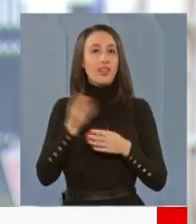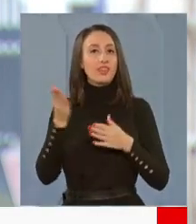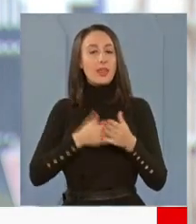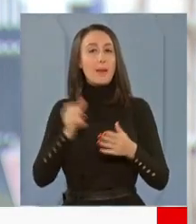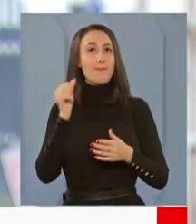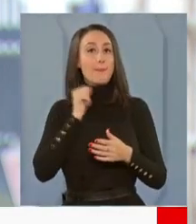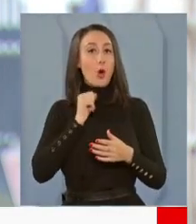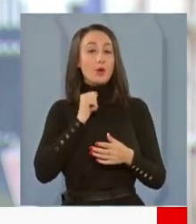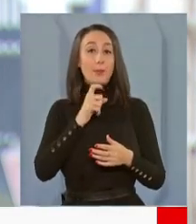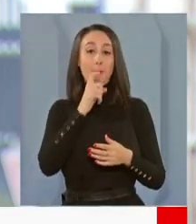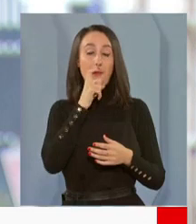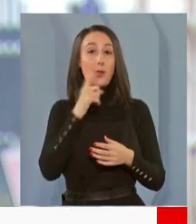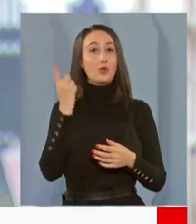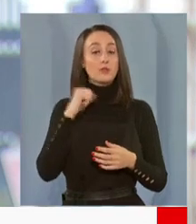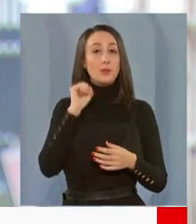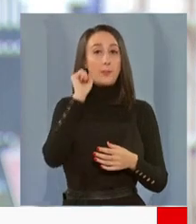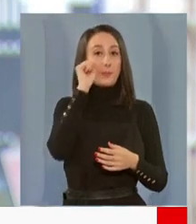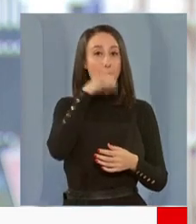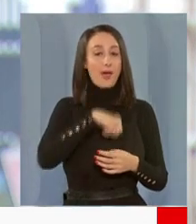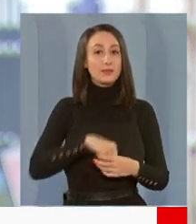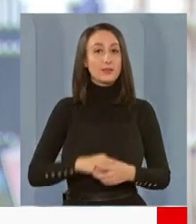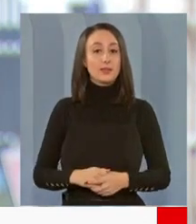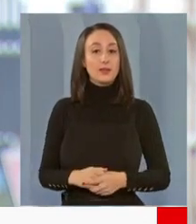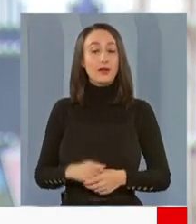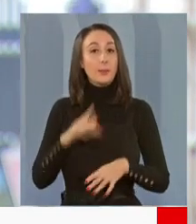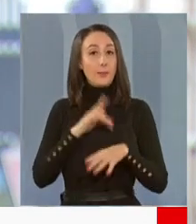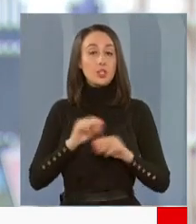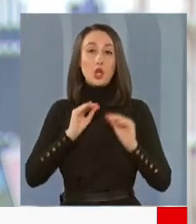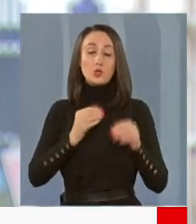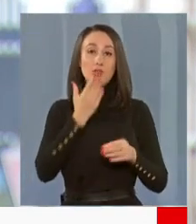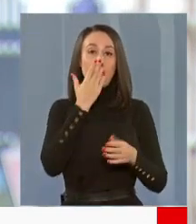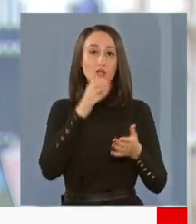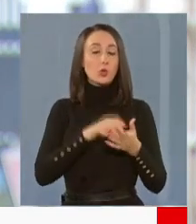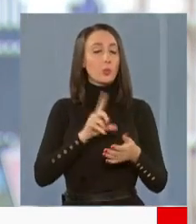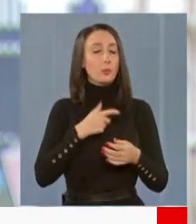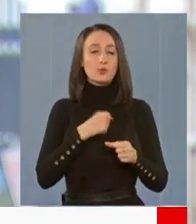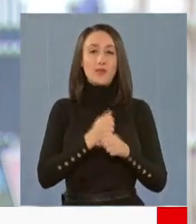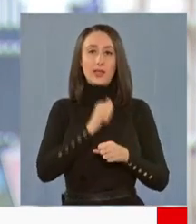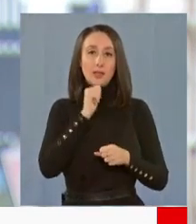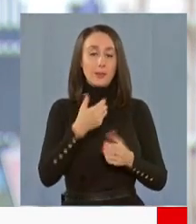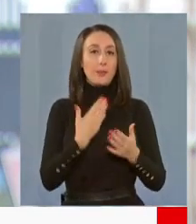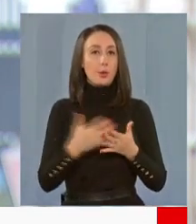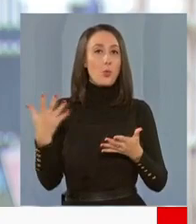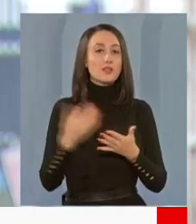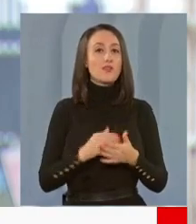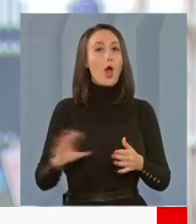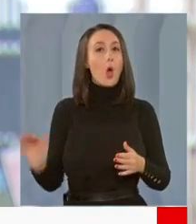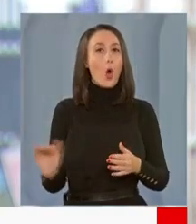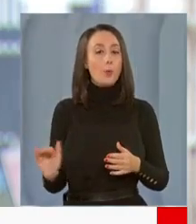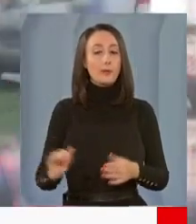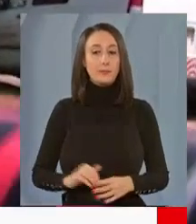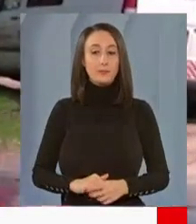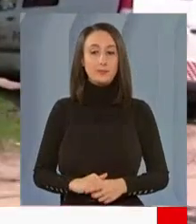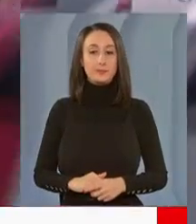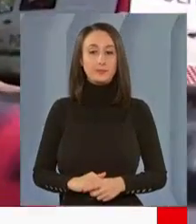tăierea porcului bărbatul s ar fi aflat sub influența alcoolului medicii Ajunși la fața locului nu am mai putut face nimic pentru a i salva viața minorului